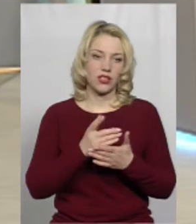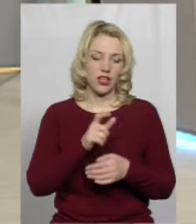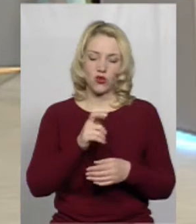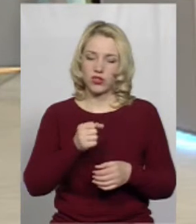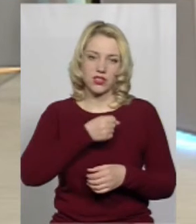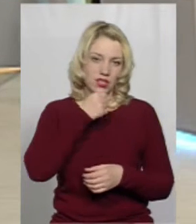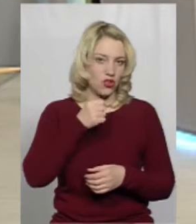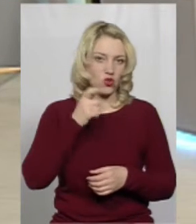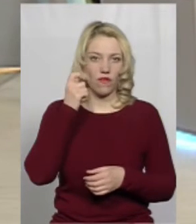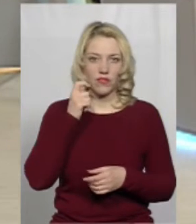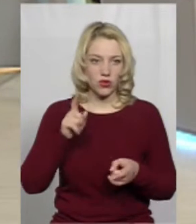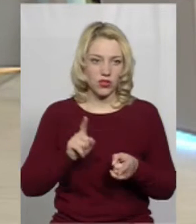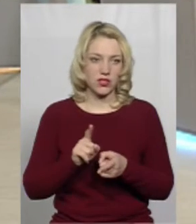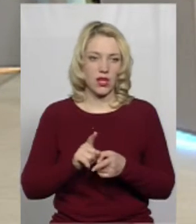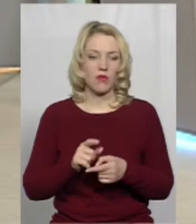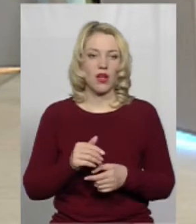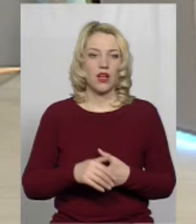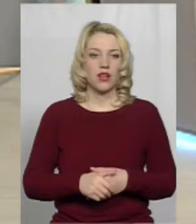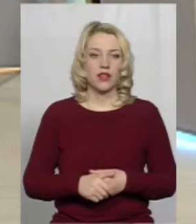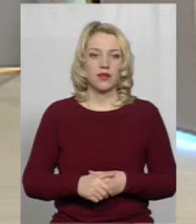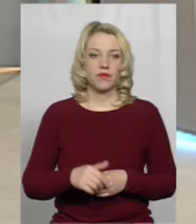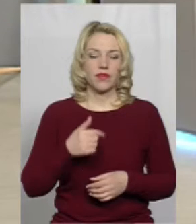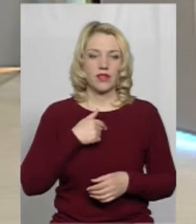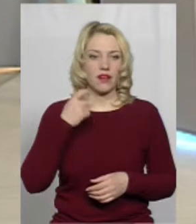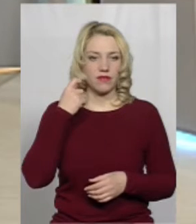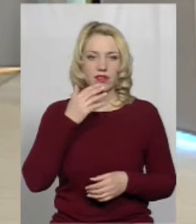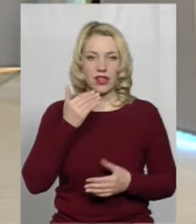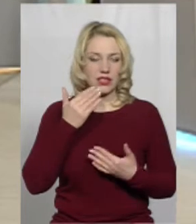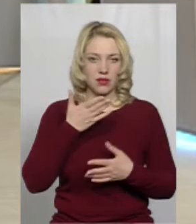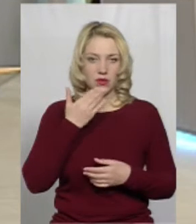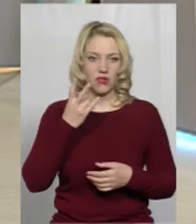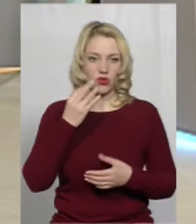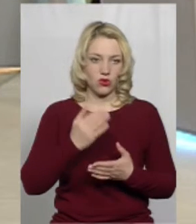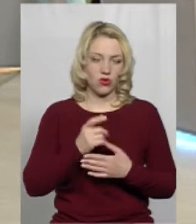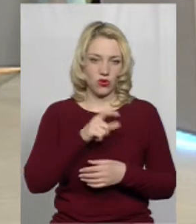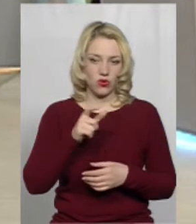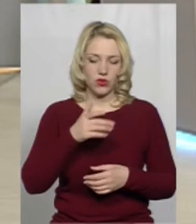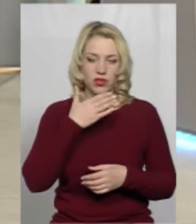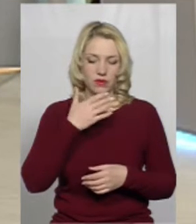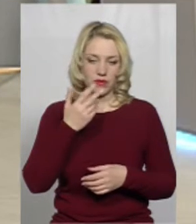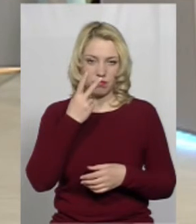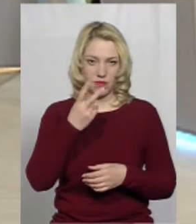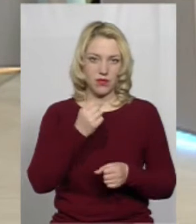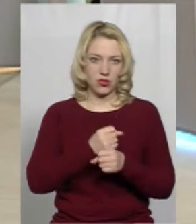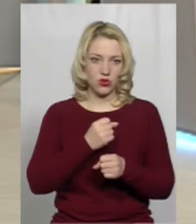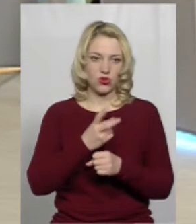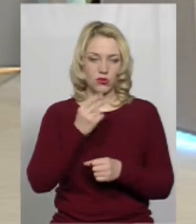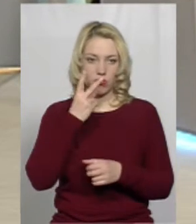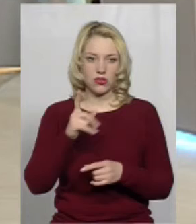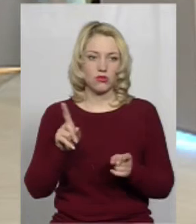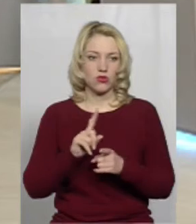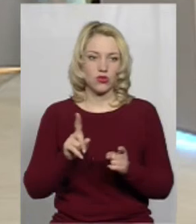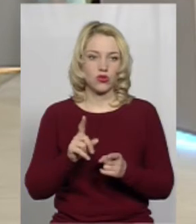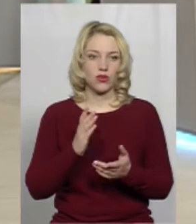різного віку прийшли люди. А якого віку? Ну, я вік не запитувала, але є люди в непрацюючі, але я вже бачила,